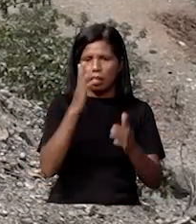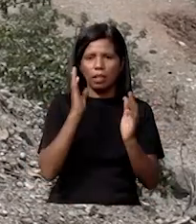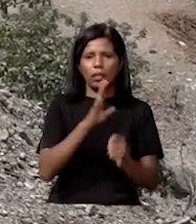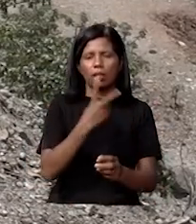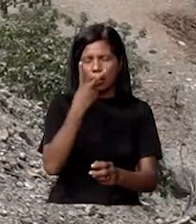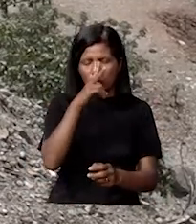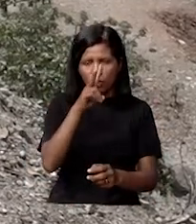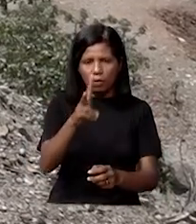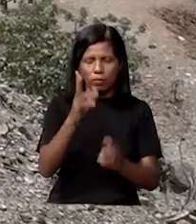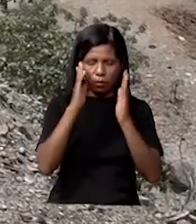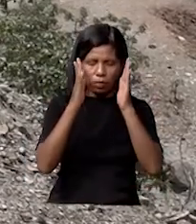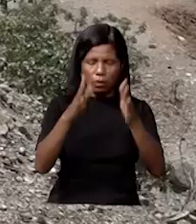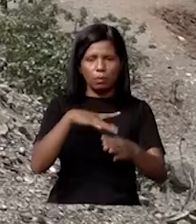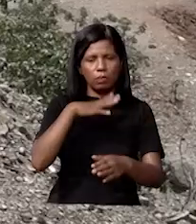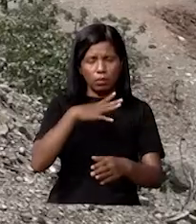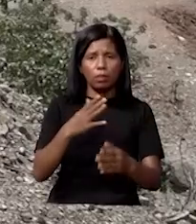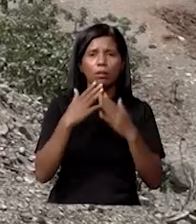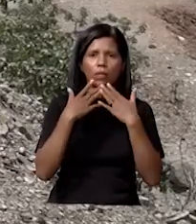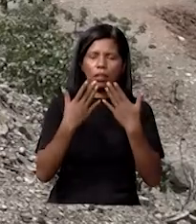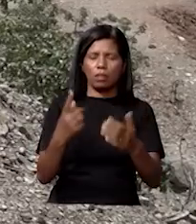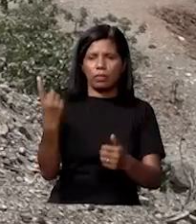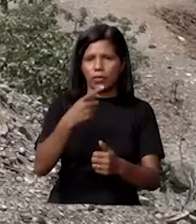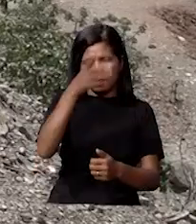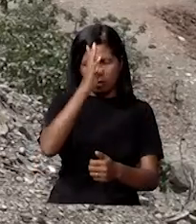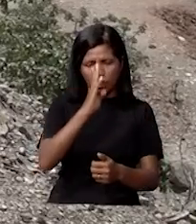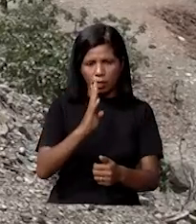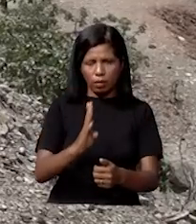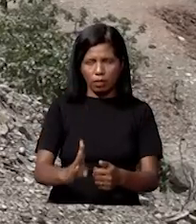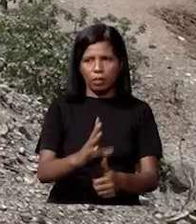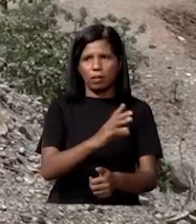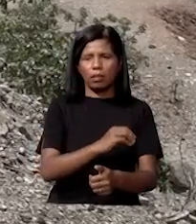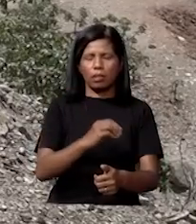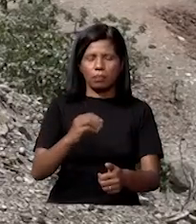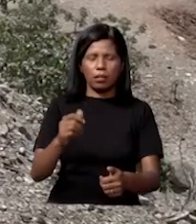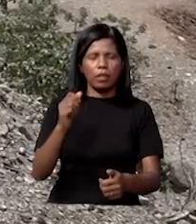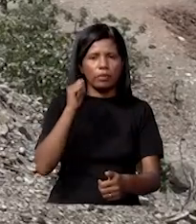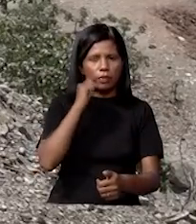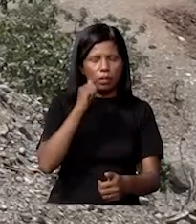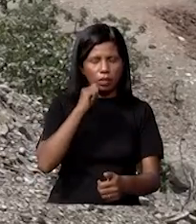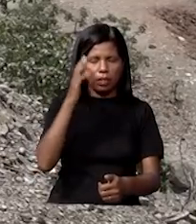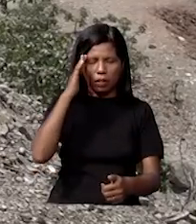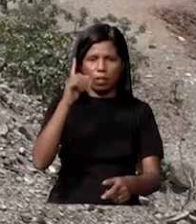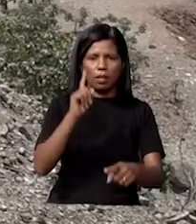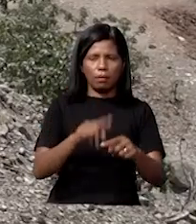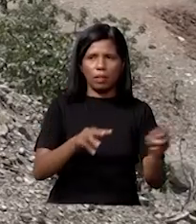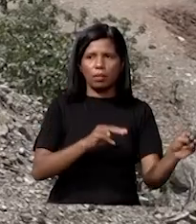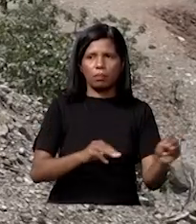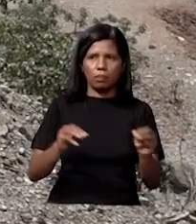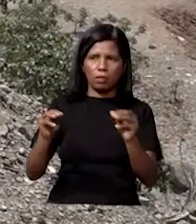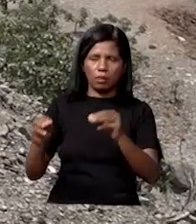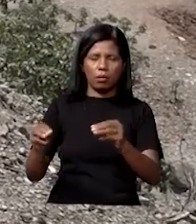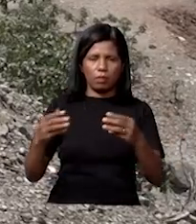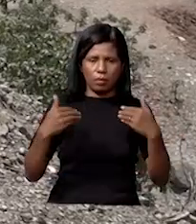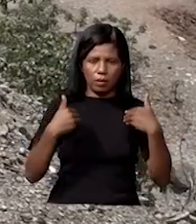Mas kinune agradece na Fatim ba maromak. Pasa senyora Rogaya Babu de Silva tene nyala bele muda realidade nebe